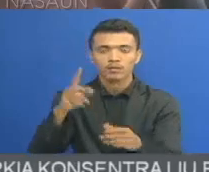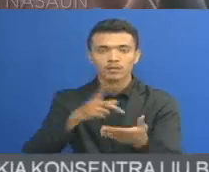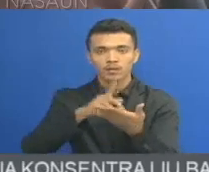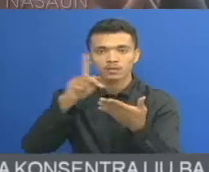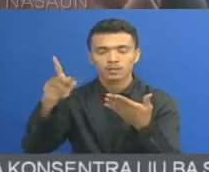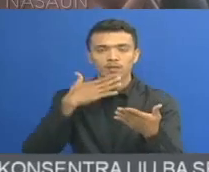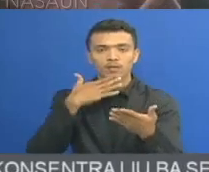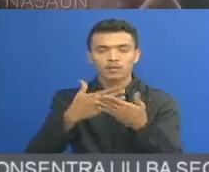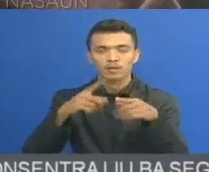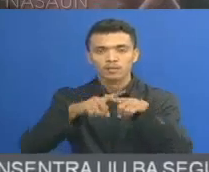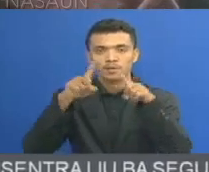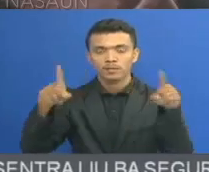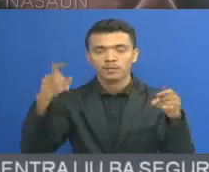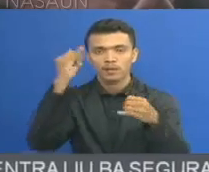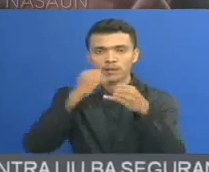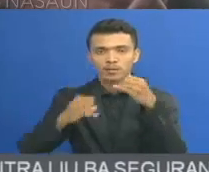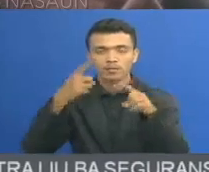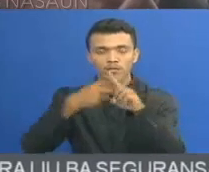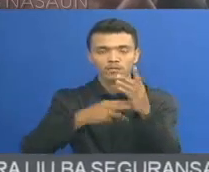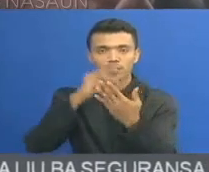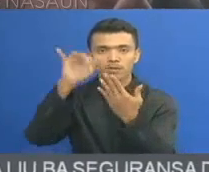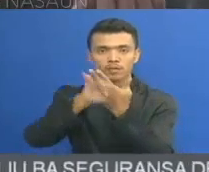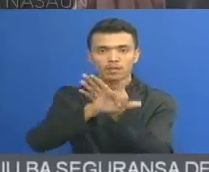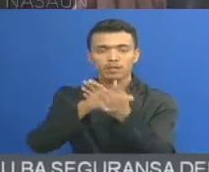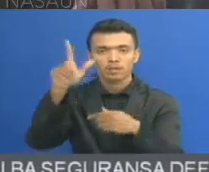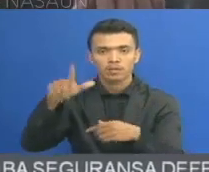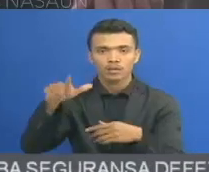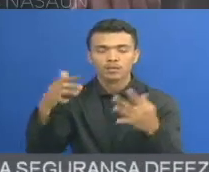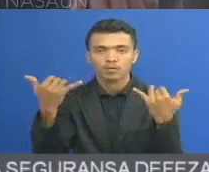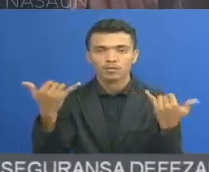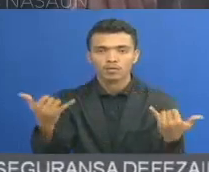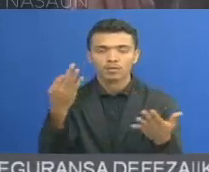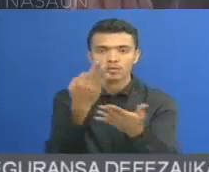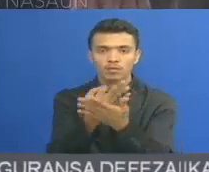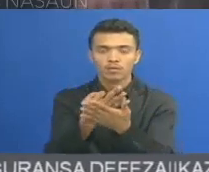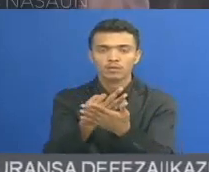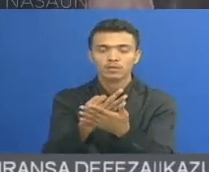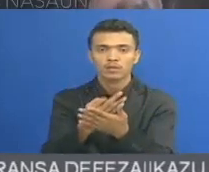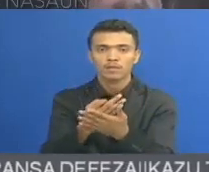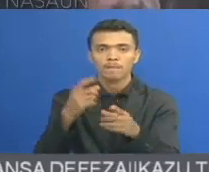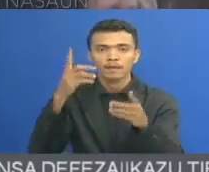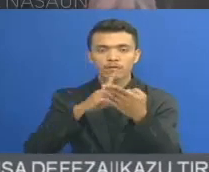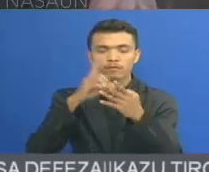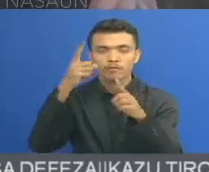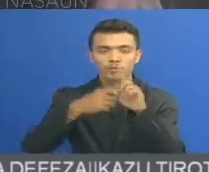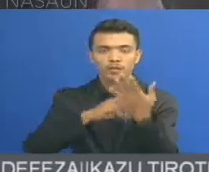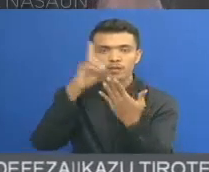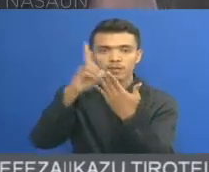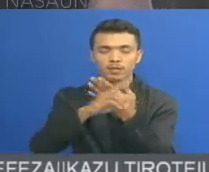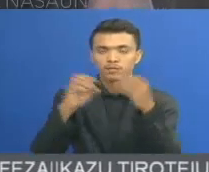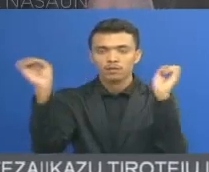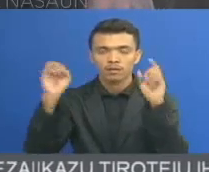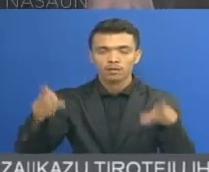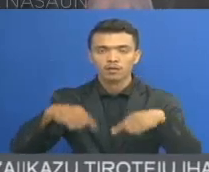dia to ikusirane kaji mars ini nene ma atrasa to atarata. Amina osang kaji 13 musuni ala fo, amina suti mo solaya selama